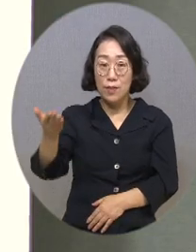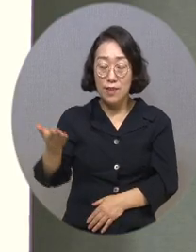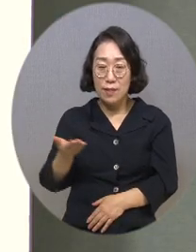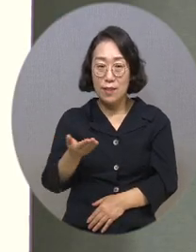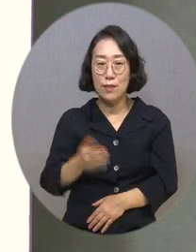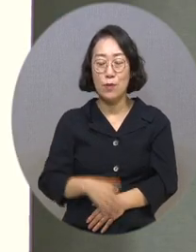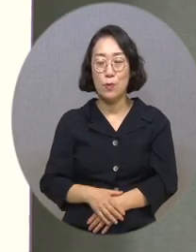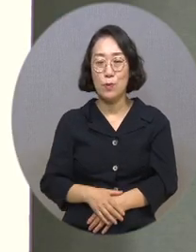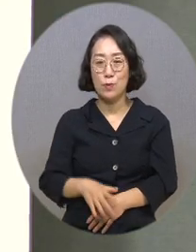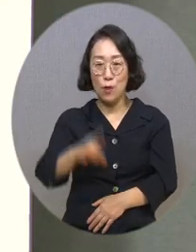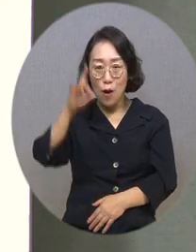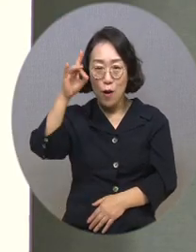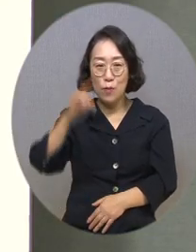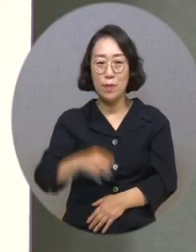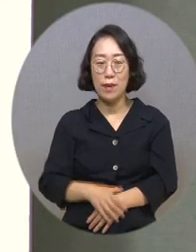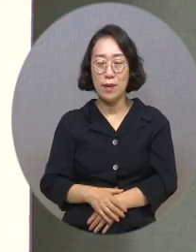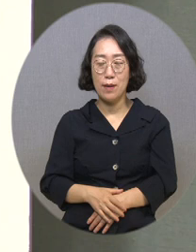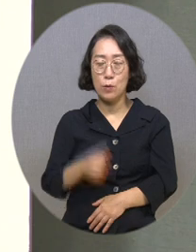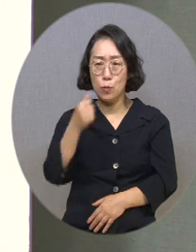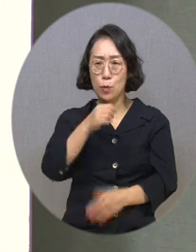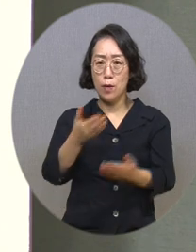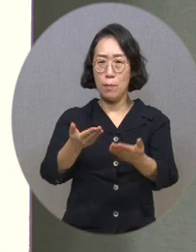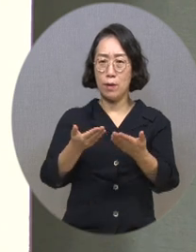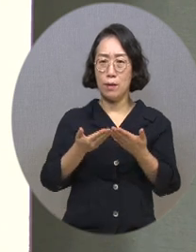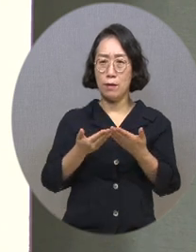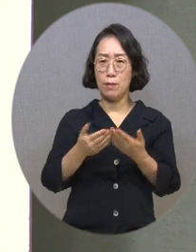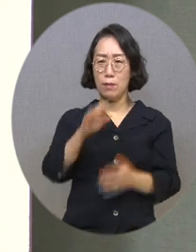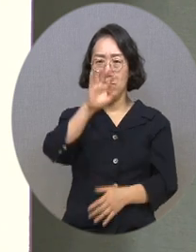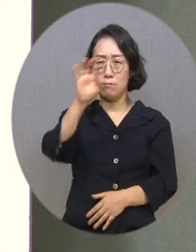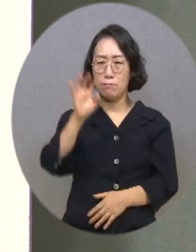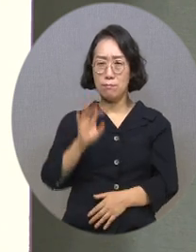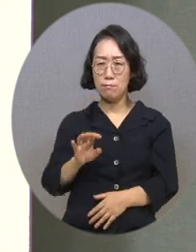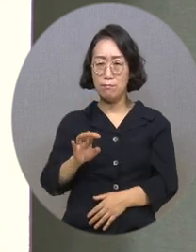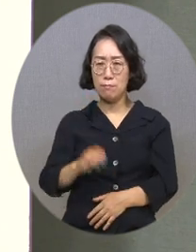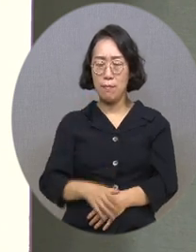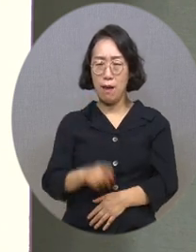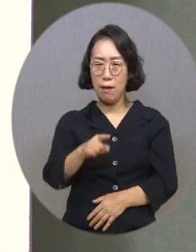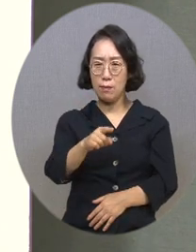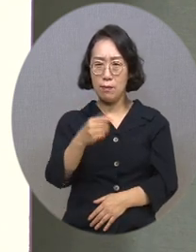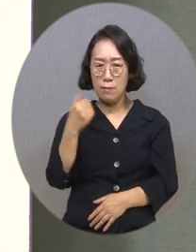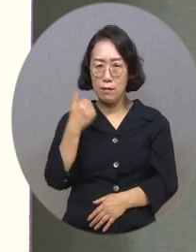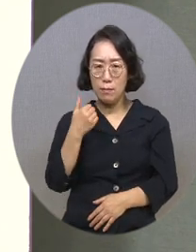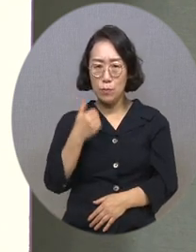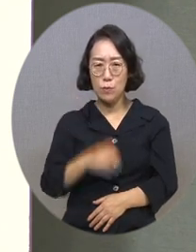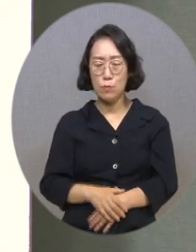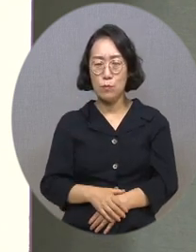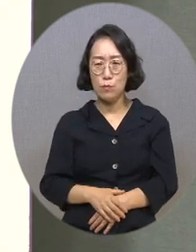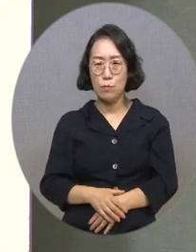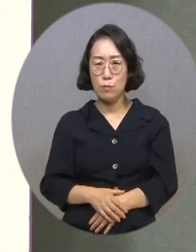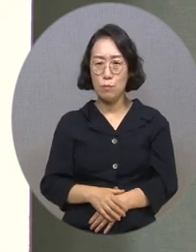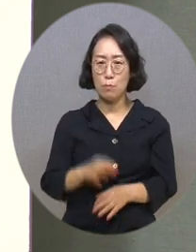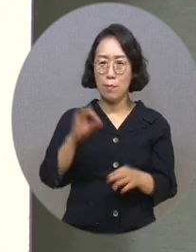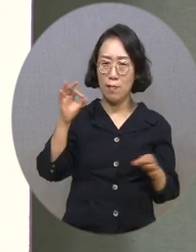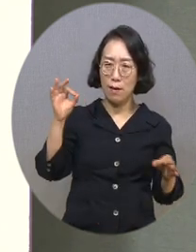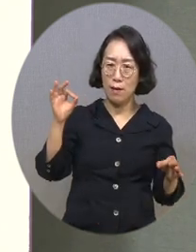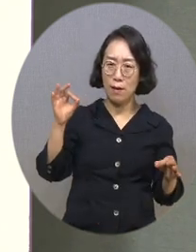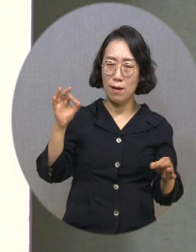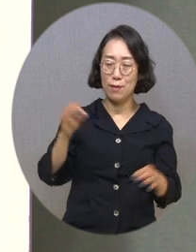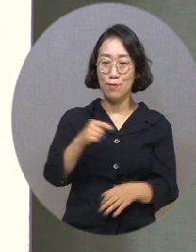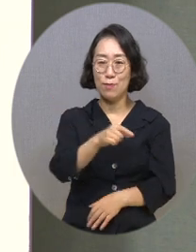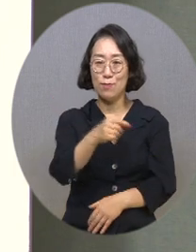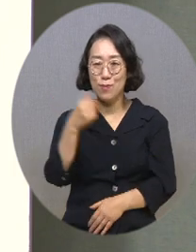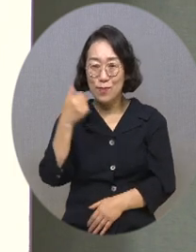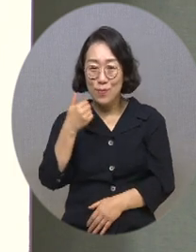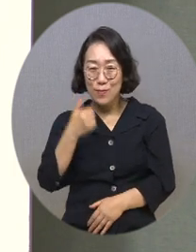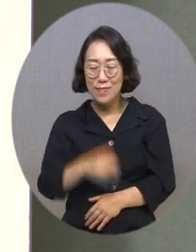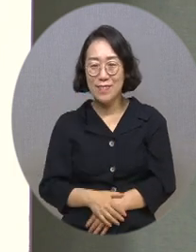여러분께서도 아까 머리에 소개는 받았는데 한 분은 뭘 하죠? 이렇게 얘기하시는 분이 계실 것